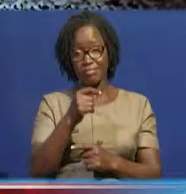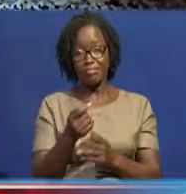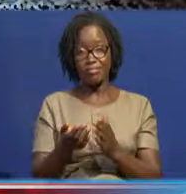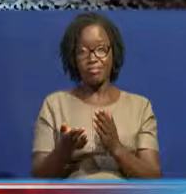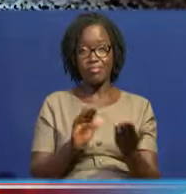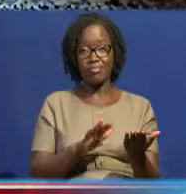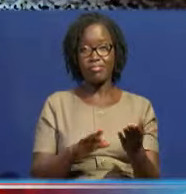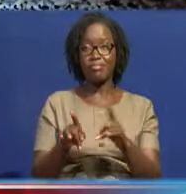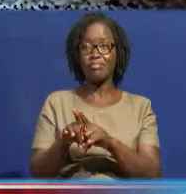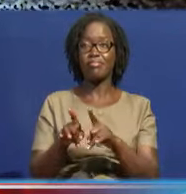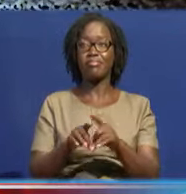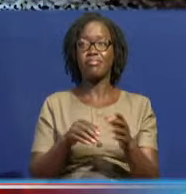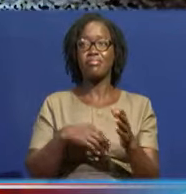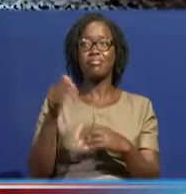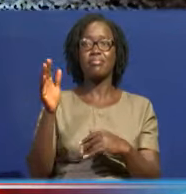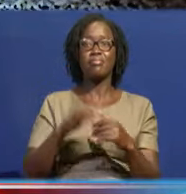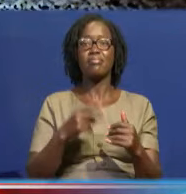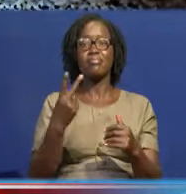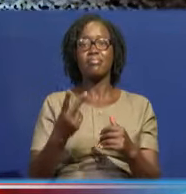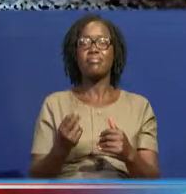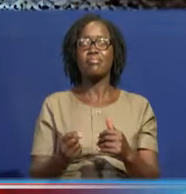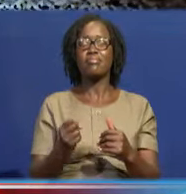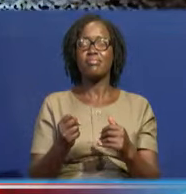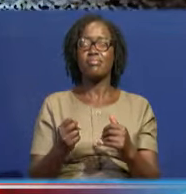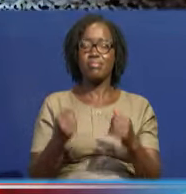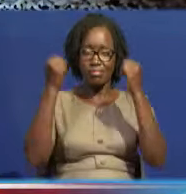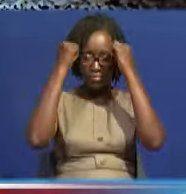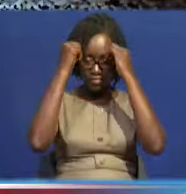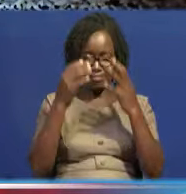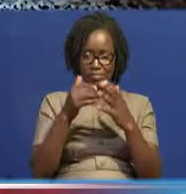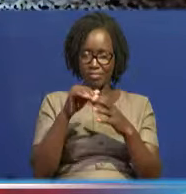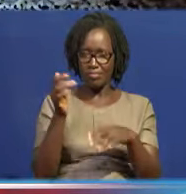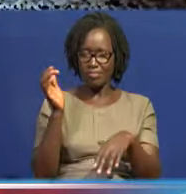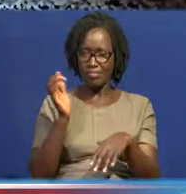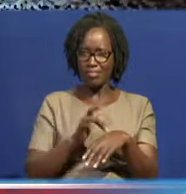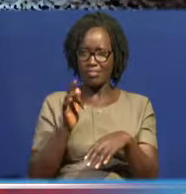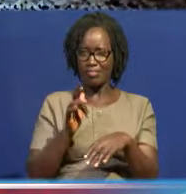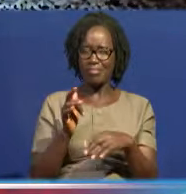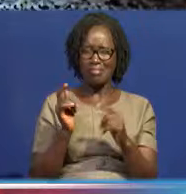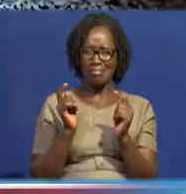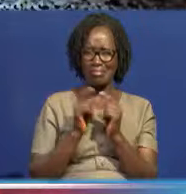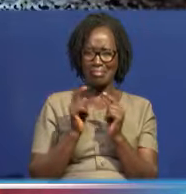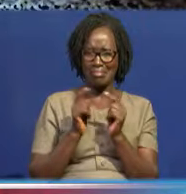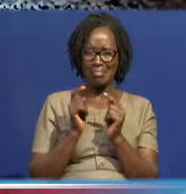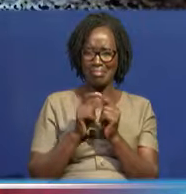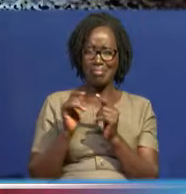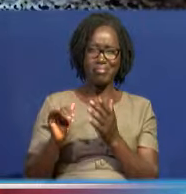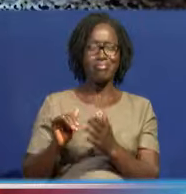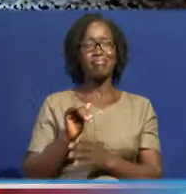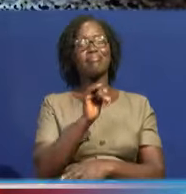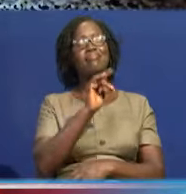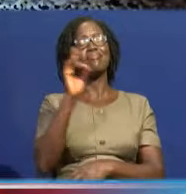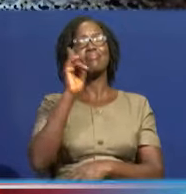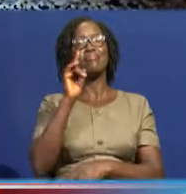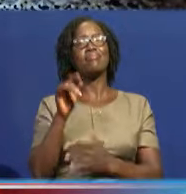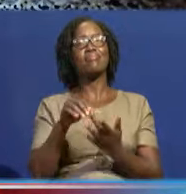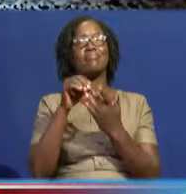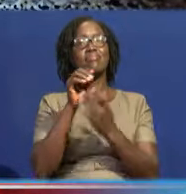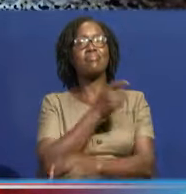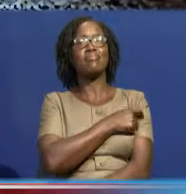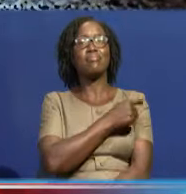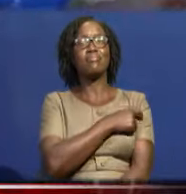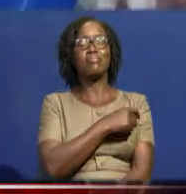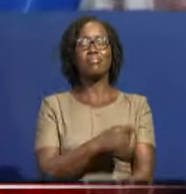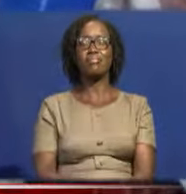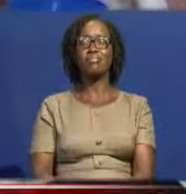Wakati huo huo, zaidi ya wanafunzi 20 na waathiriwa waliojeruhiwa vibaya walisafirishwa leo kwa ndege hadi Nairobi kwa matibabu maalum.